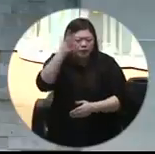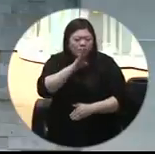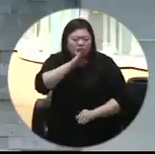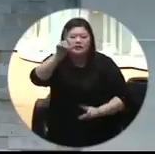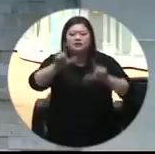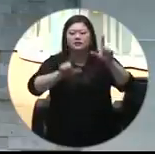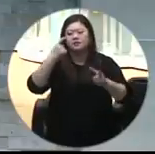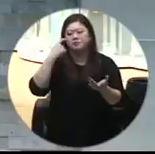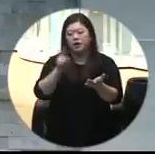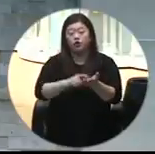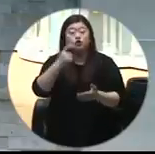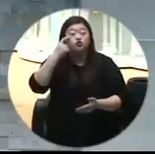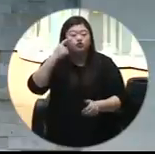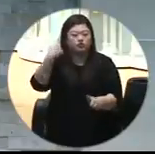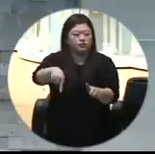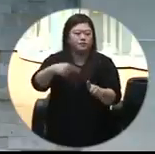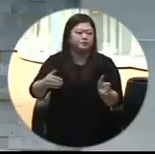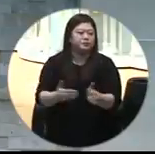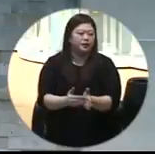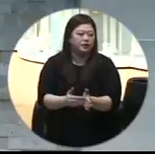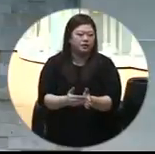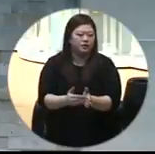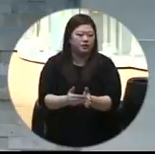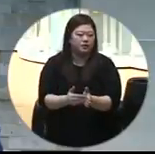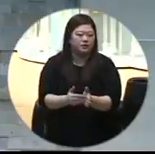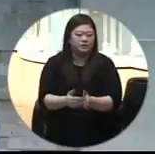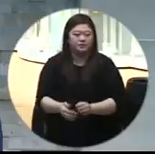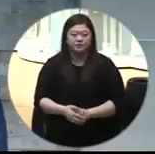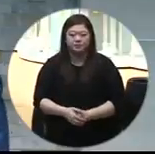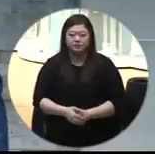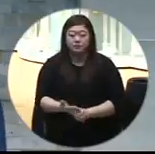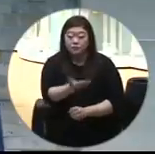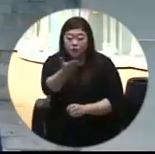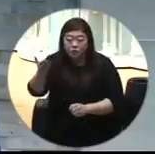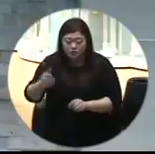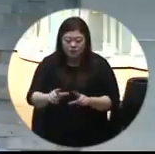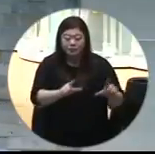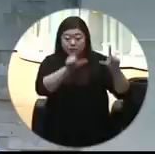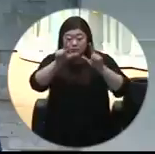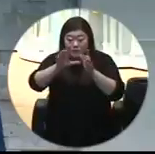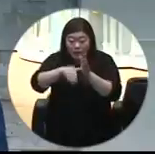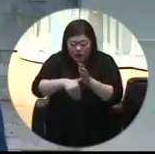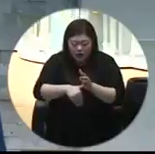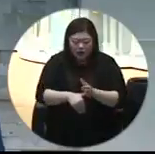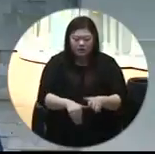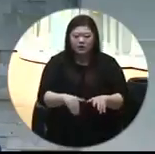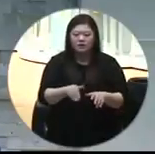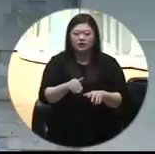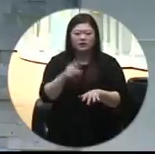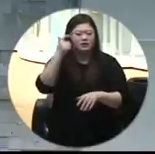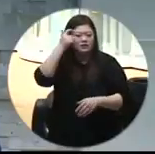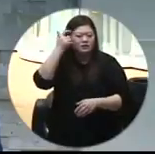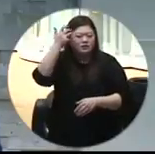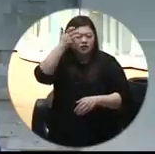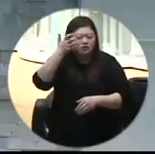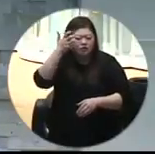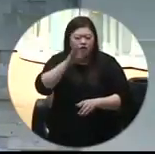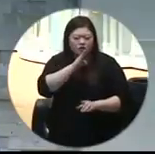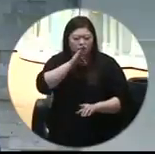하면서도 귀신과 같은 이런 영적 실체에 대해서 오해하는